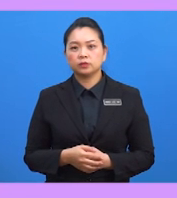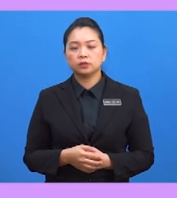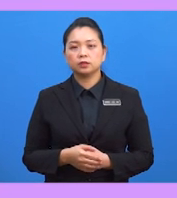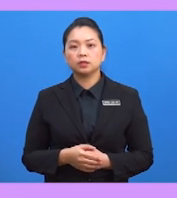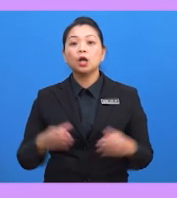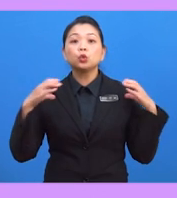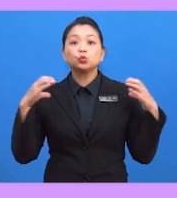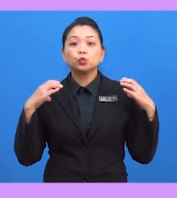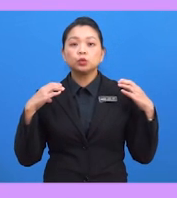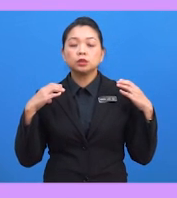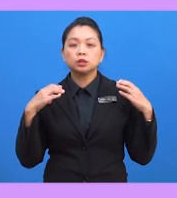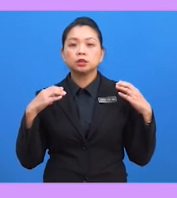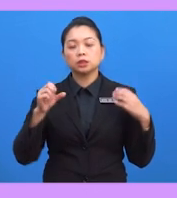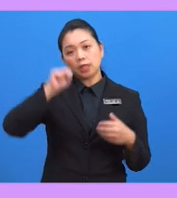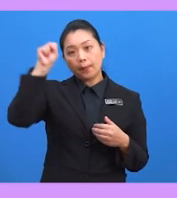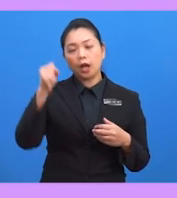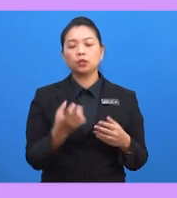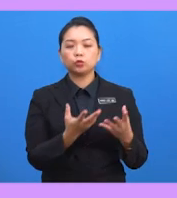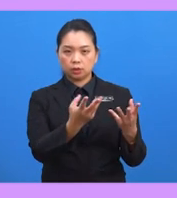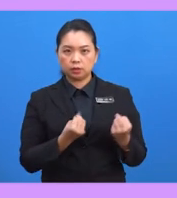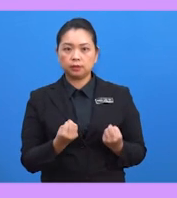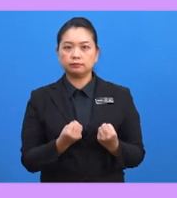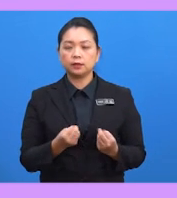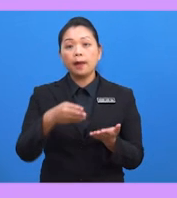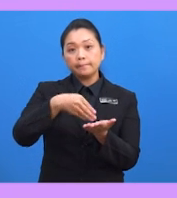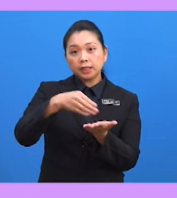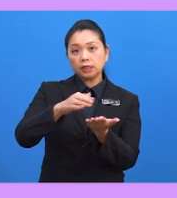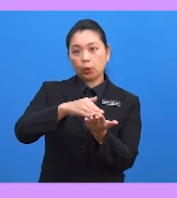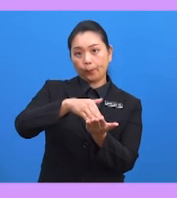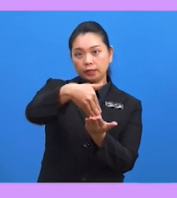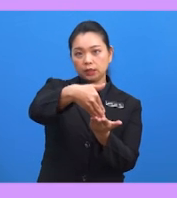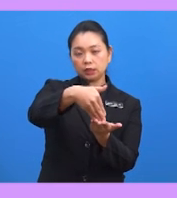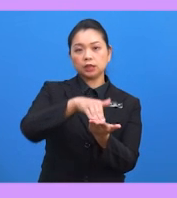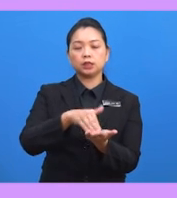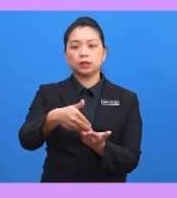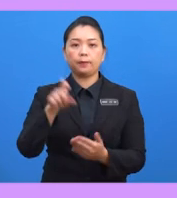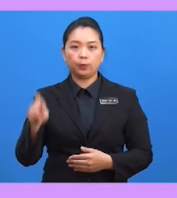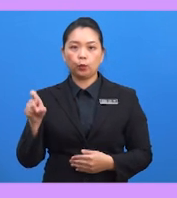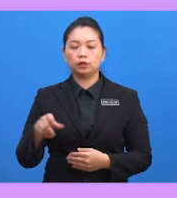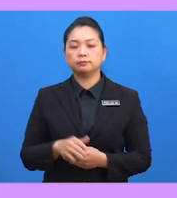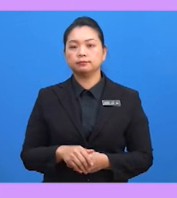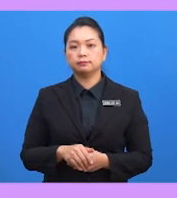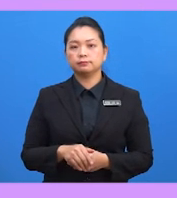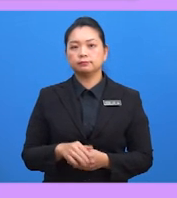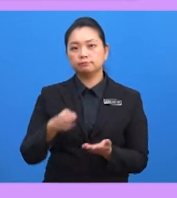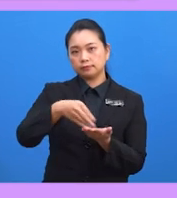Percutian ke Sabah, barang kehendak. Beli komputer riba, barang keperluan.